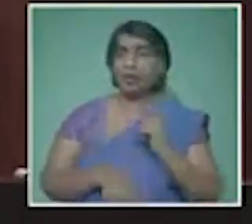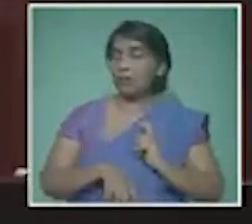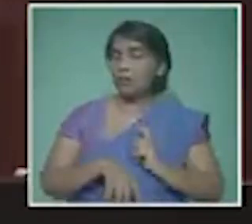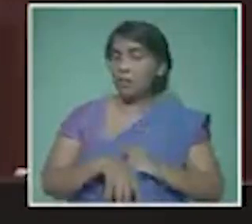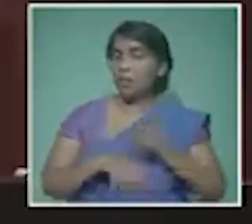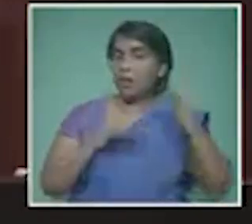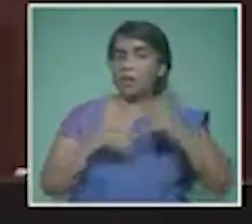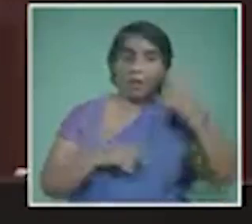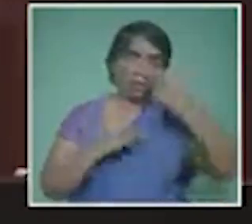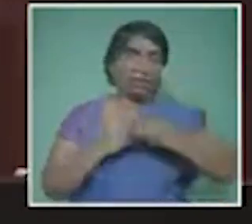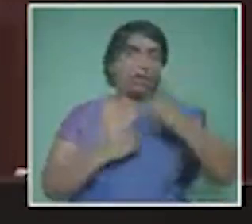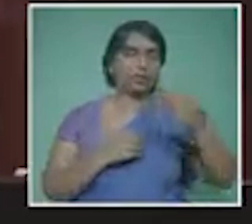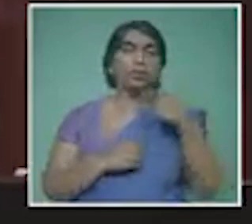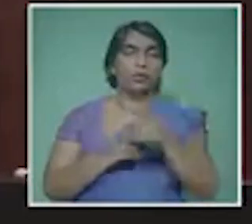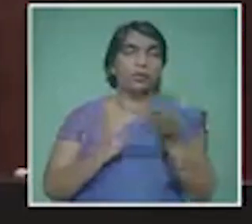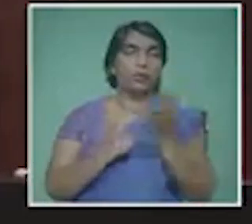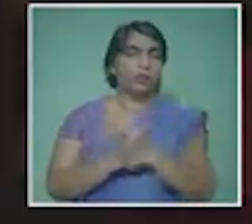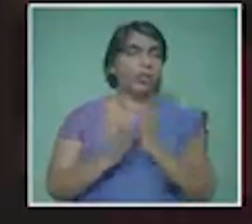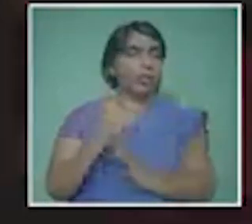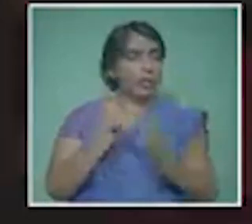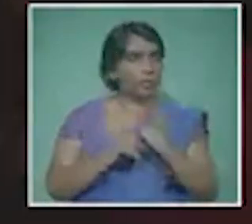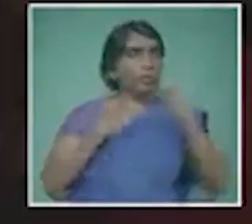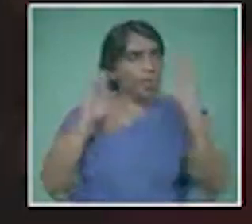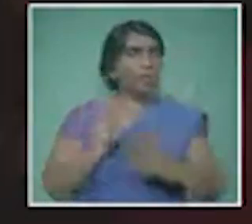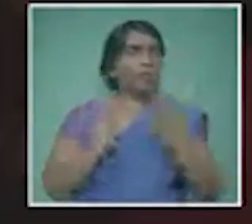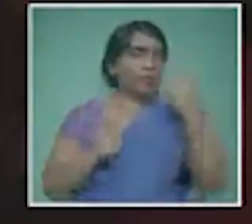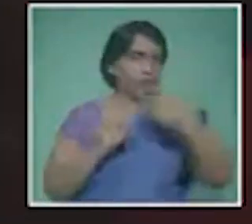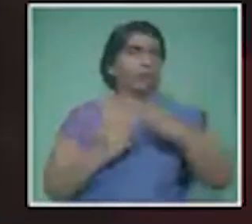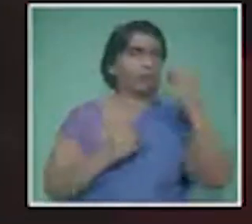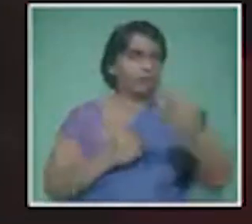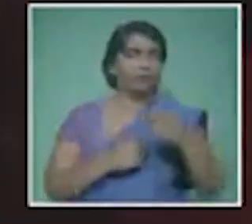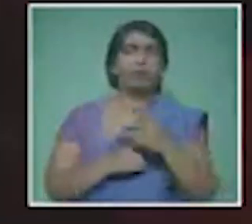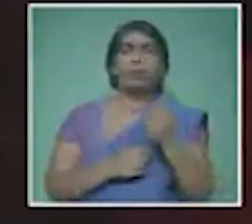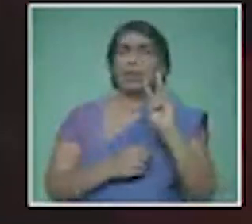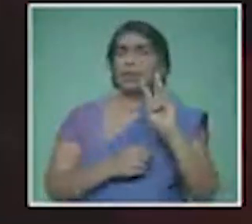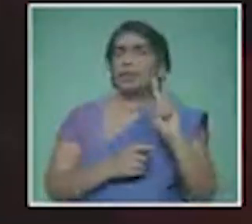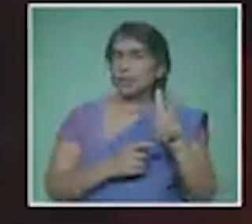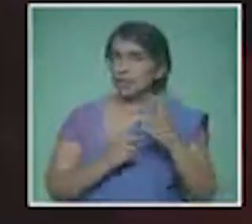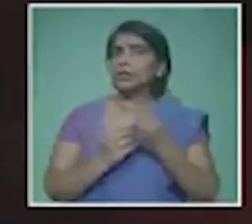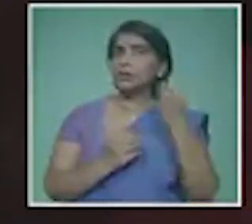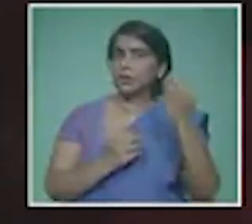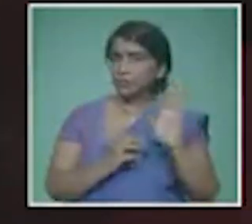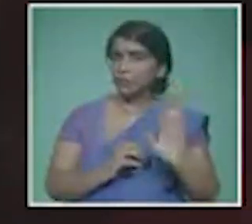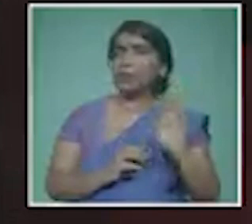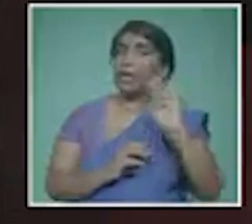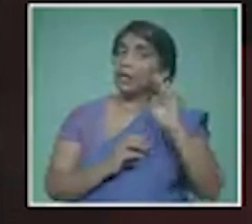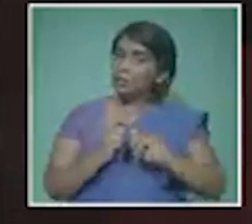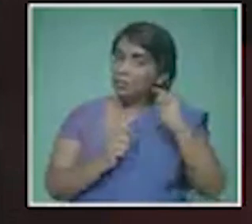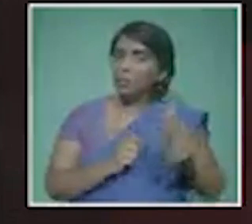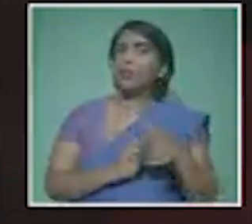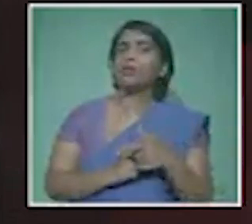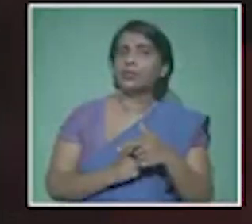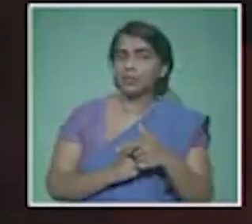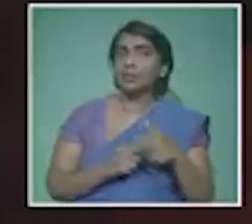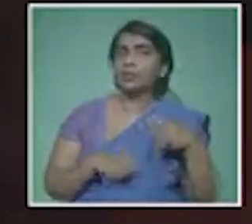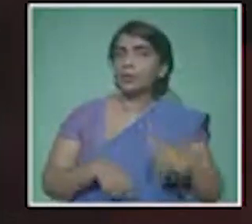பின்னர் இலங்கையர்கள் என்ற இனம் முடிவுக்கு வந்துவிடும். அழித்து ஒழிக்கும் சர்வதேச சூழ்ச்சிகள் இருக்கின்றன. காரணமின்றி புலனாய்வாளர்கள் தகவல்களை வெளியிடவும்